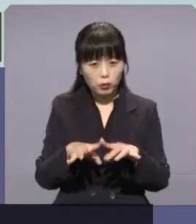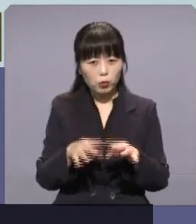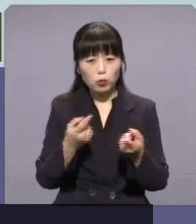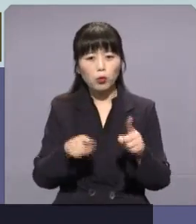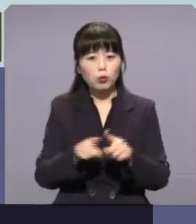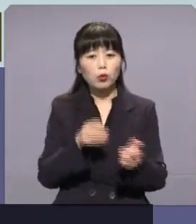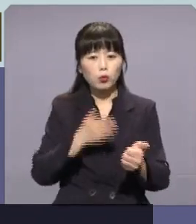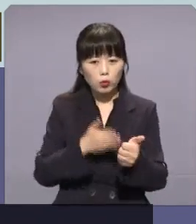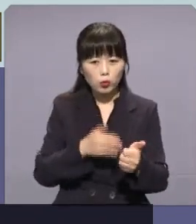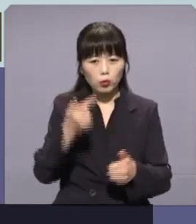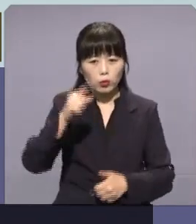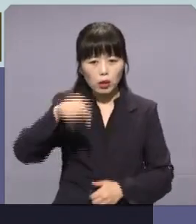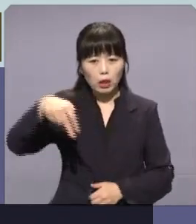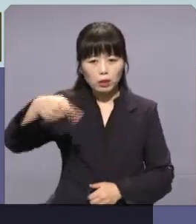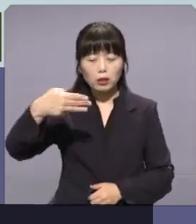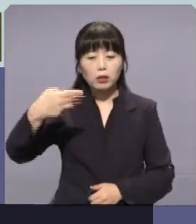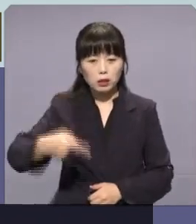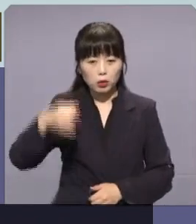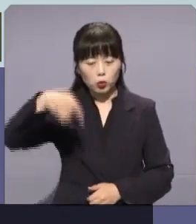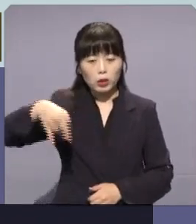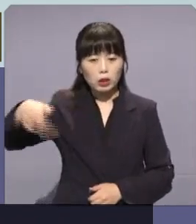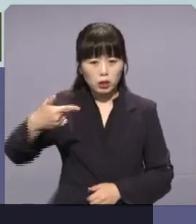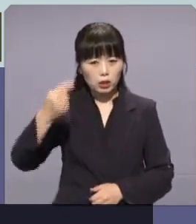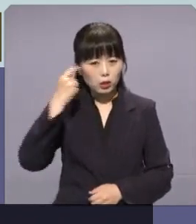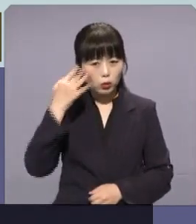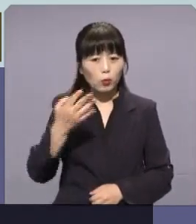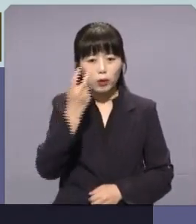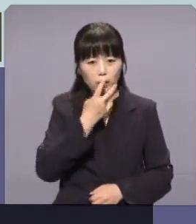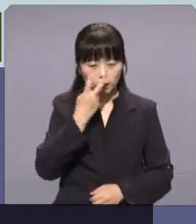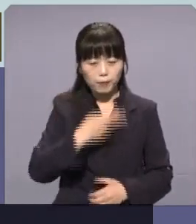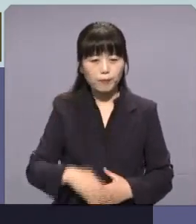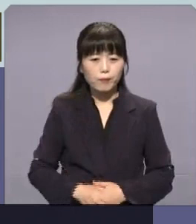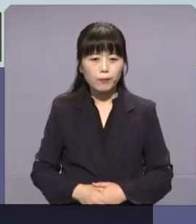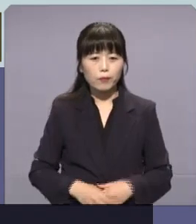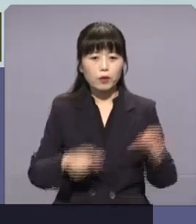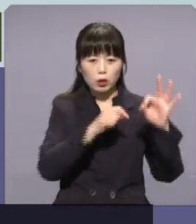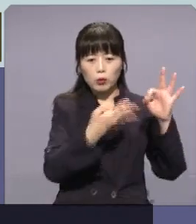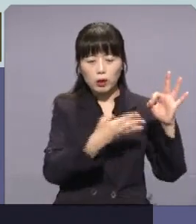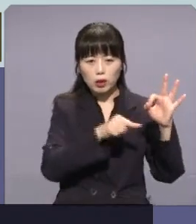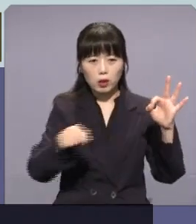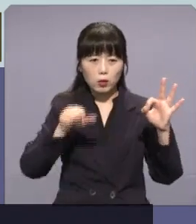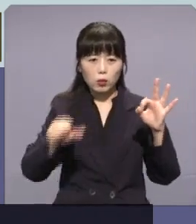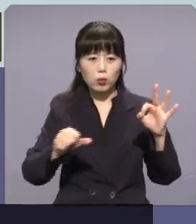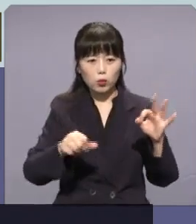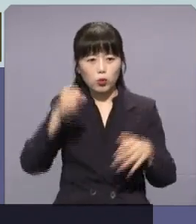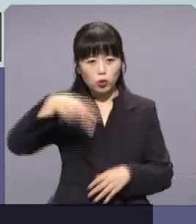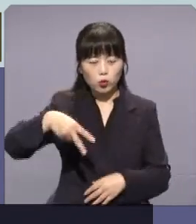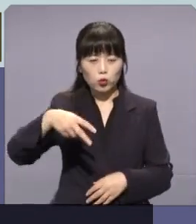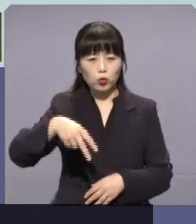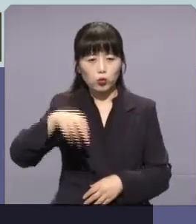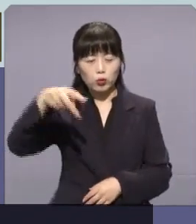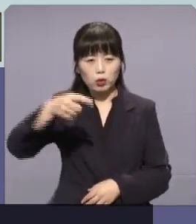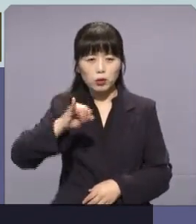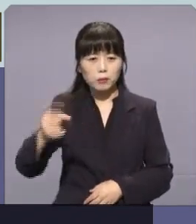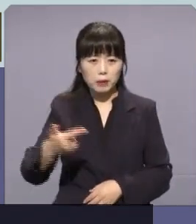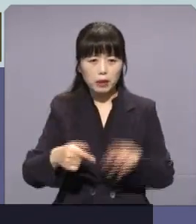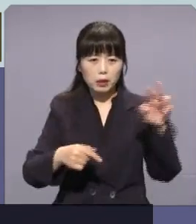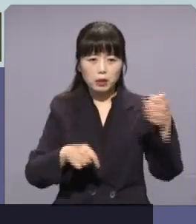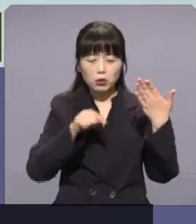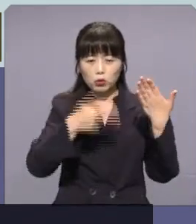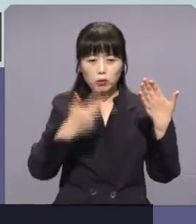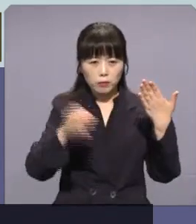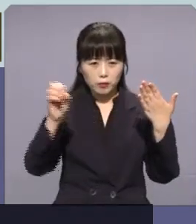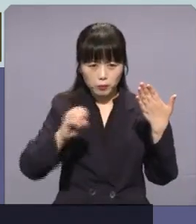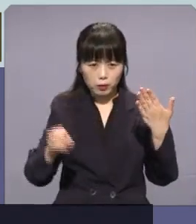위크 리서치가 조사했습니다. 10월 4일부터 5일까지 한 조사인데요. 유승민 전 의원 29.7 1위, 나경원 전